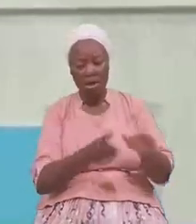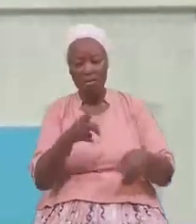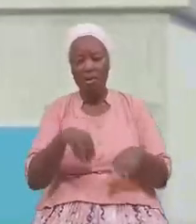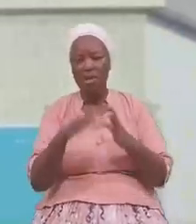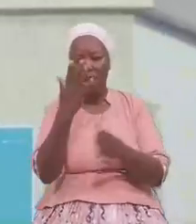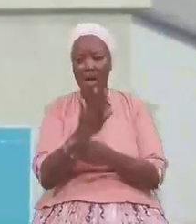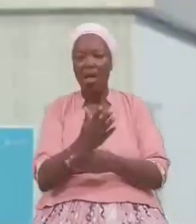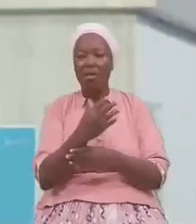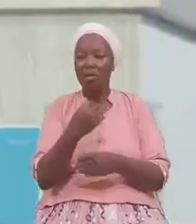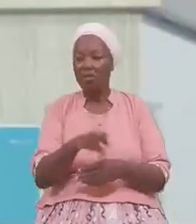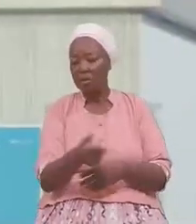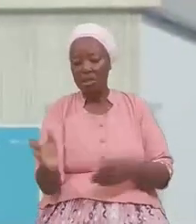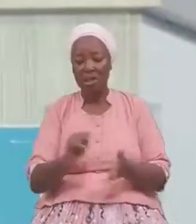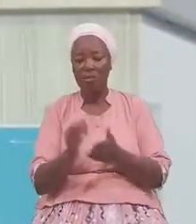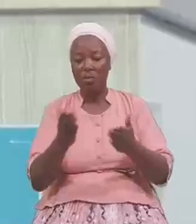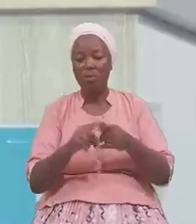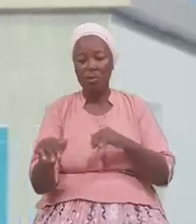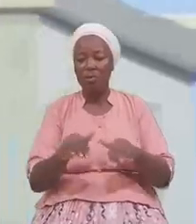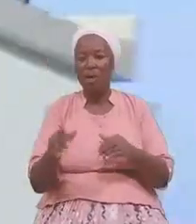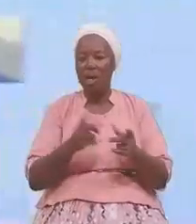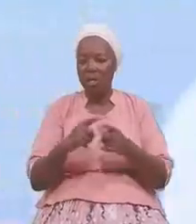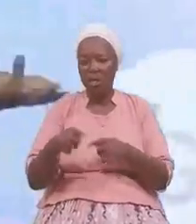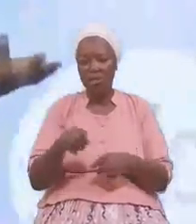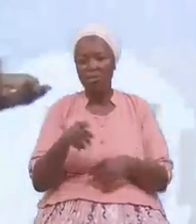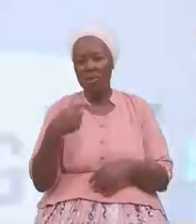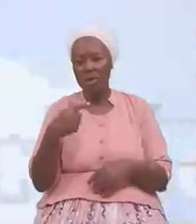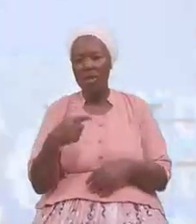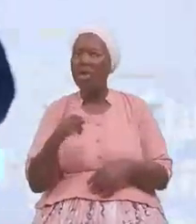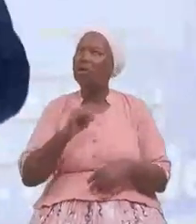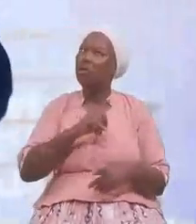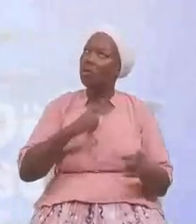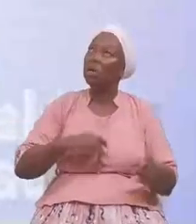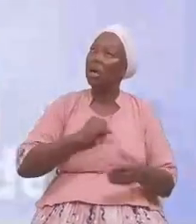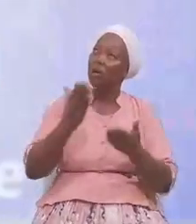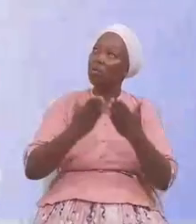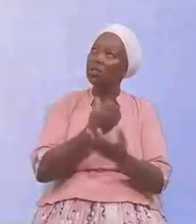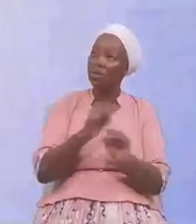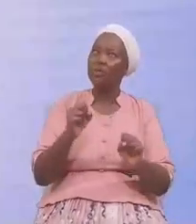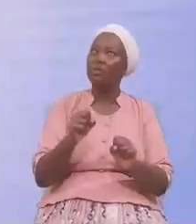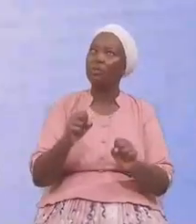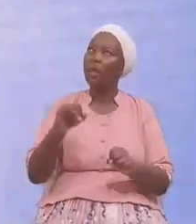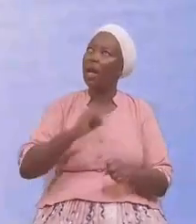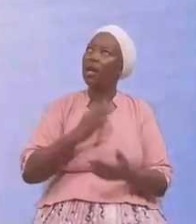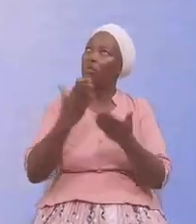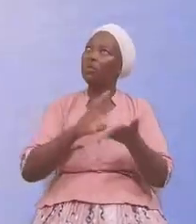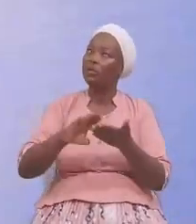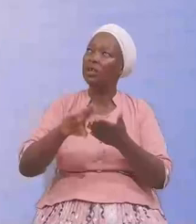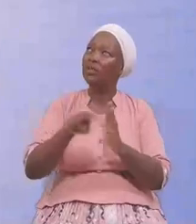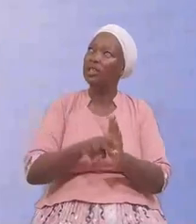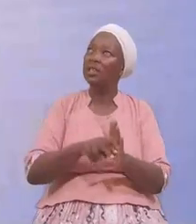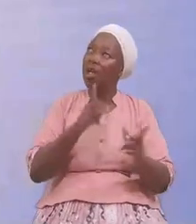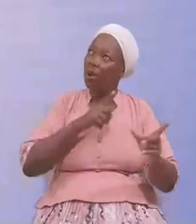ce que tu veux faire, hein, et tu dis, je veux le salut, je veux le pardon, je veux que mes